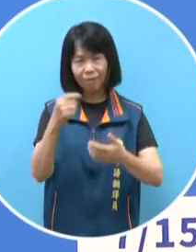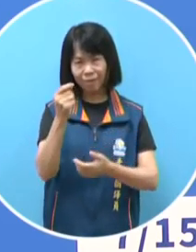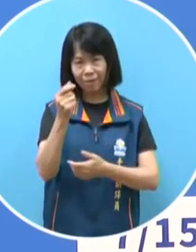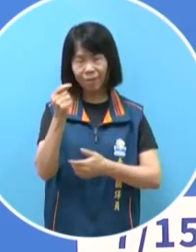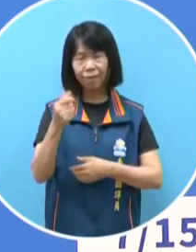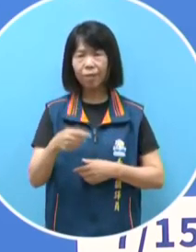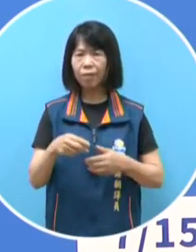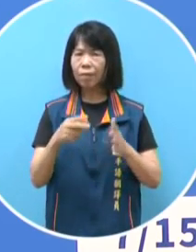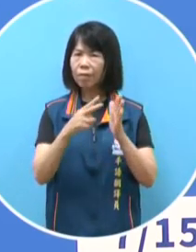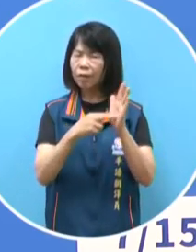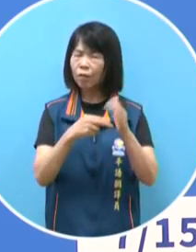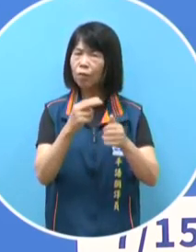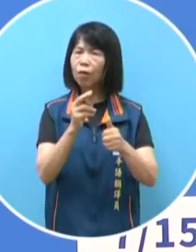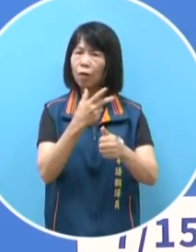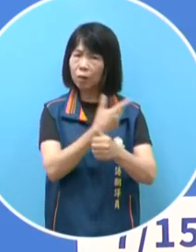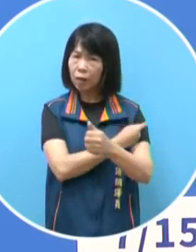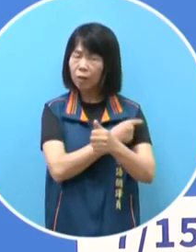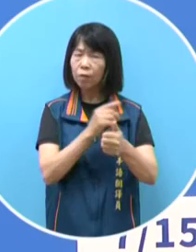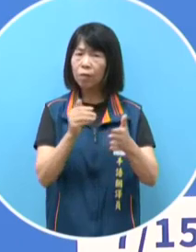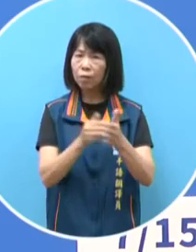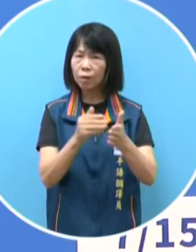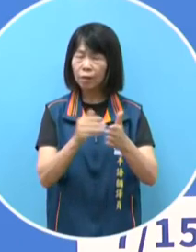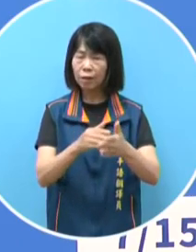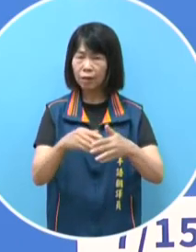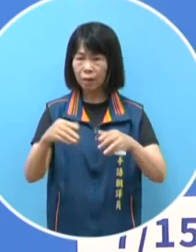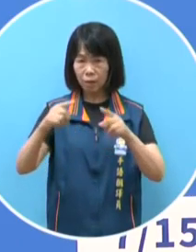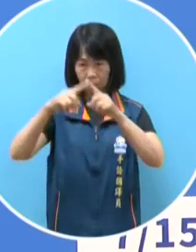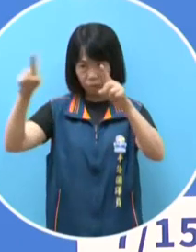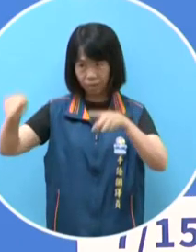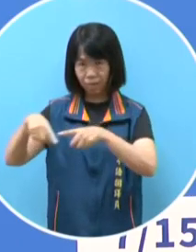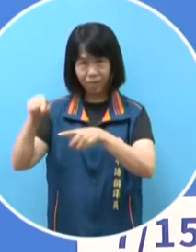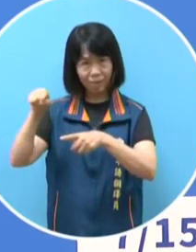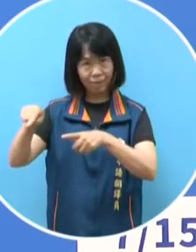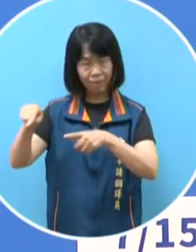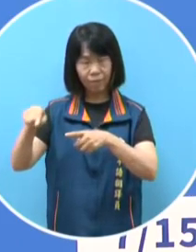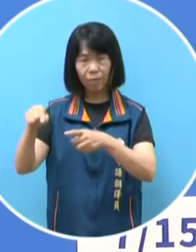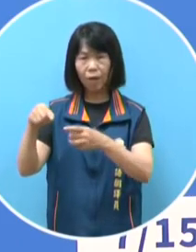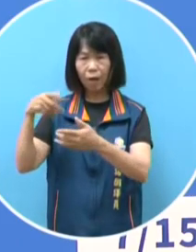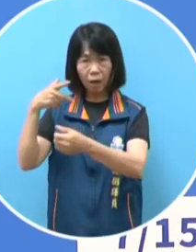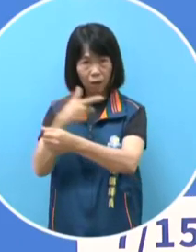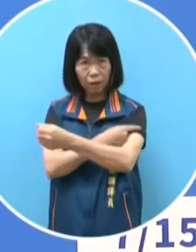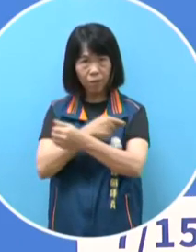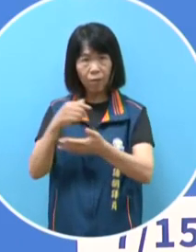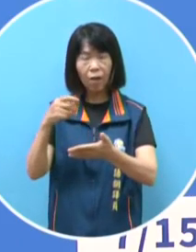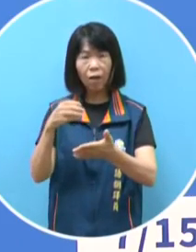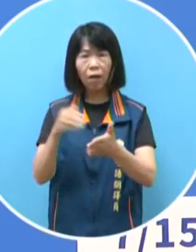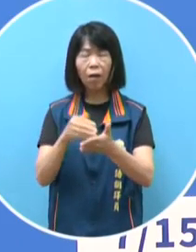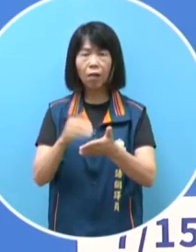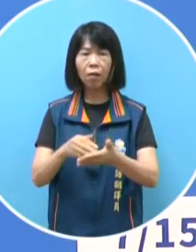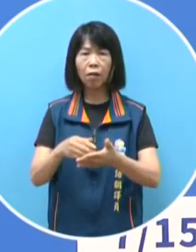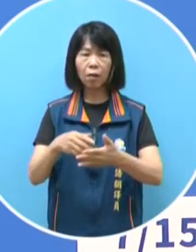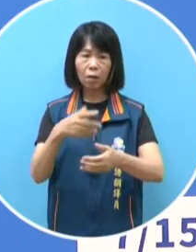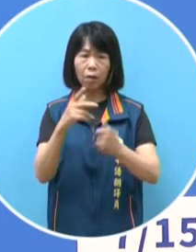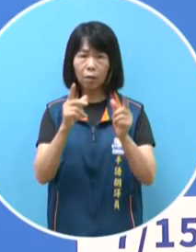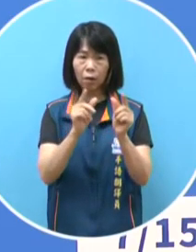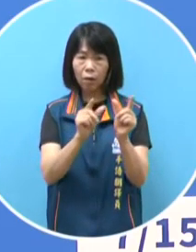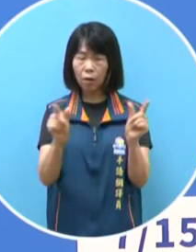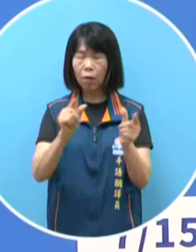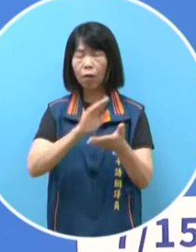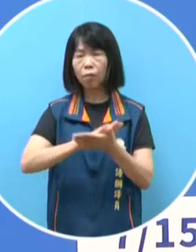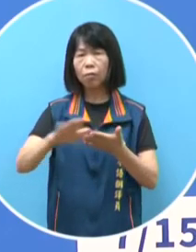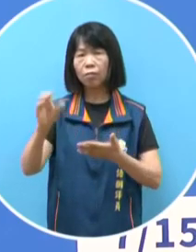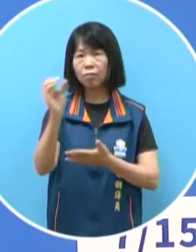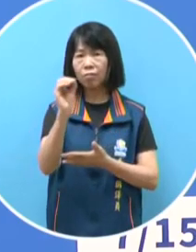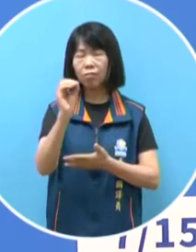等于说我们服务完我们右边这边的对象其实就已经清空了，完全是清零了，所以